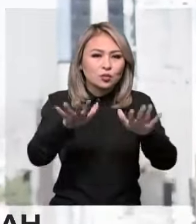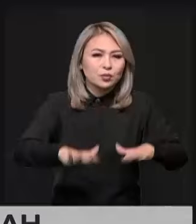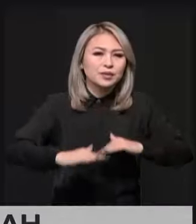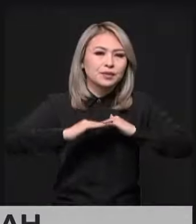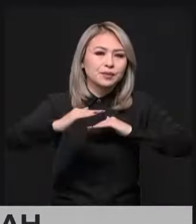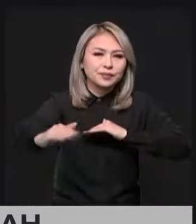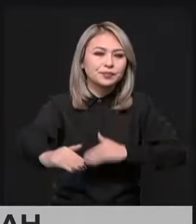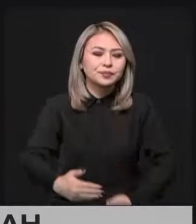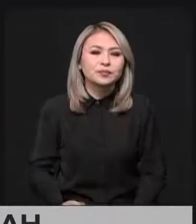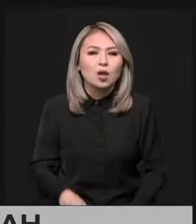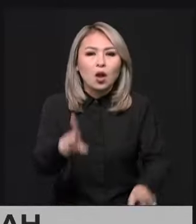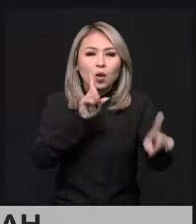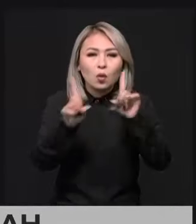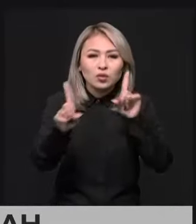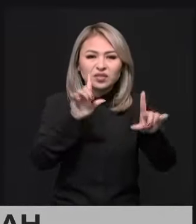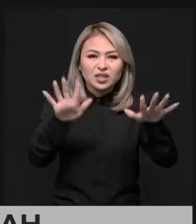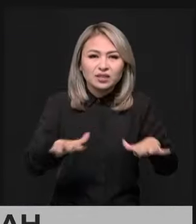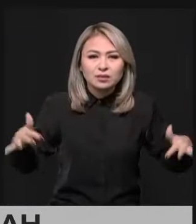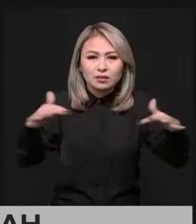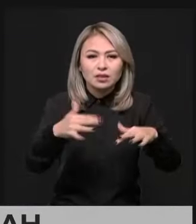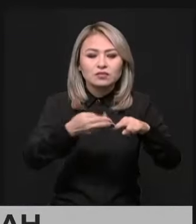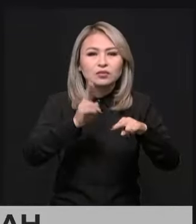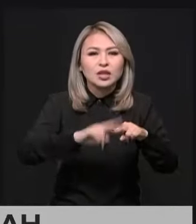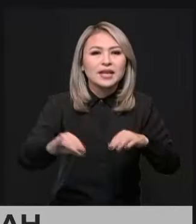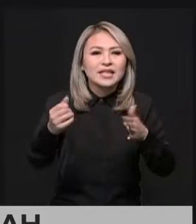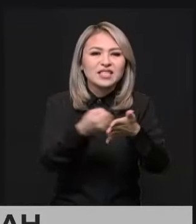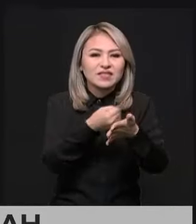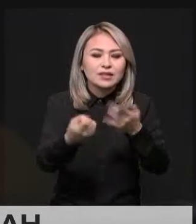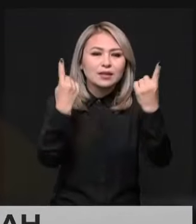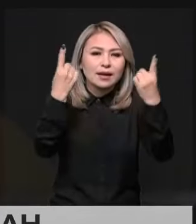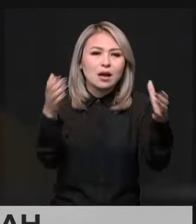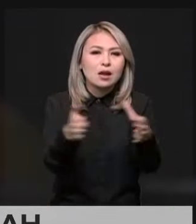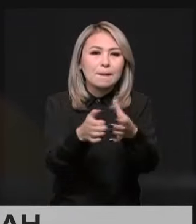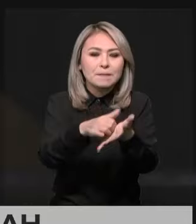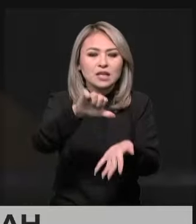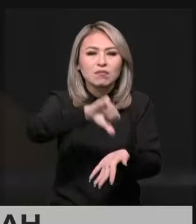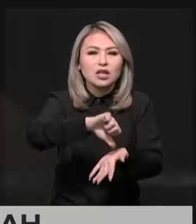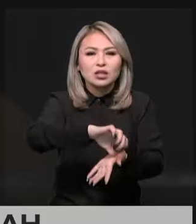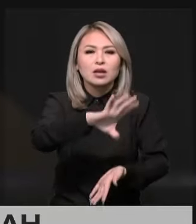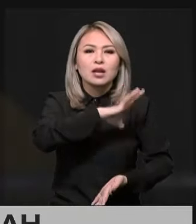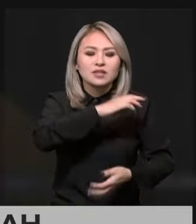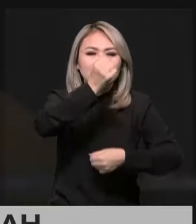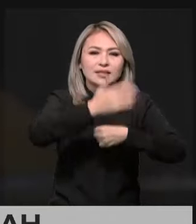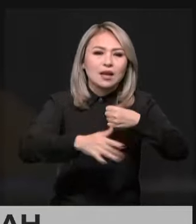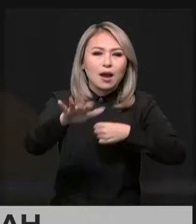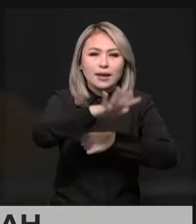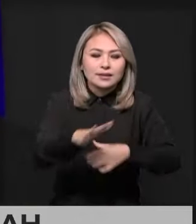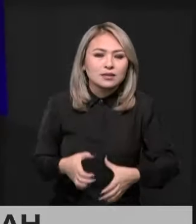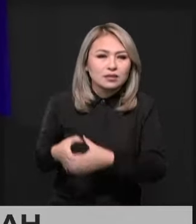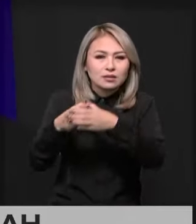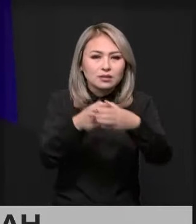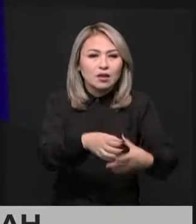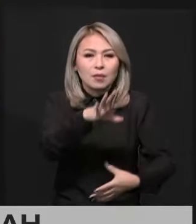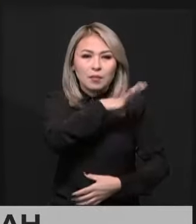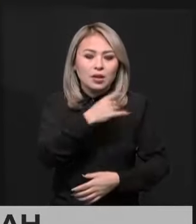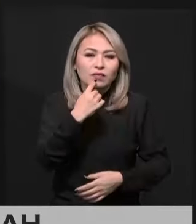айналды. Конференцияға стартап иелері, инвесторлар мен ірі компания басшылары қатысты. Орталық Азиядан делегаттар да сөз тізгінін